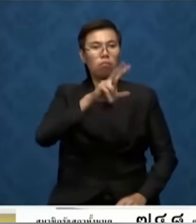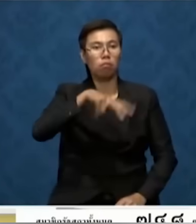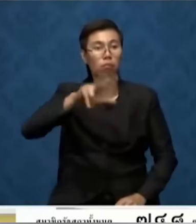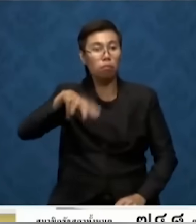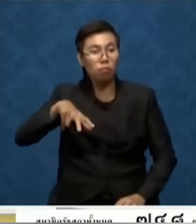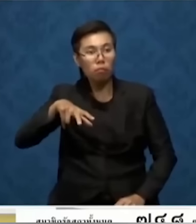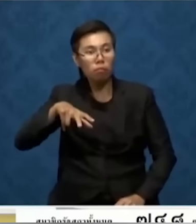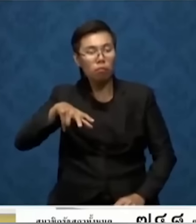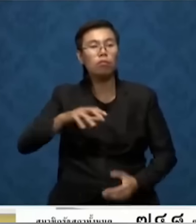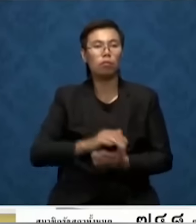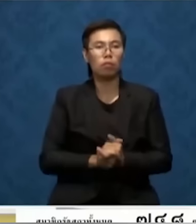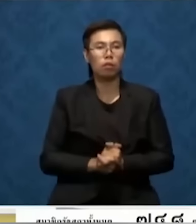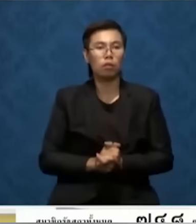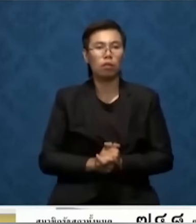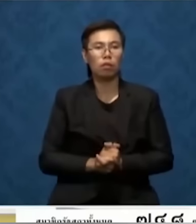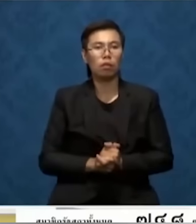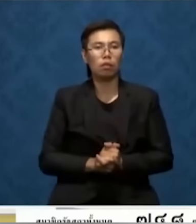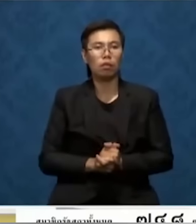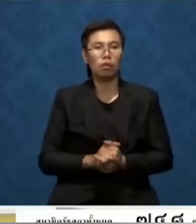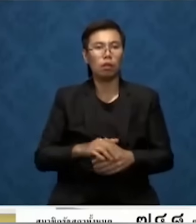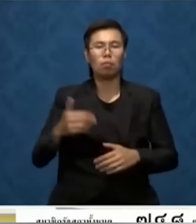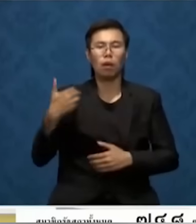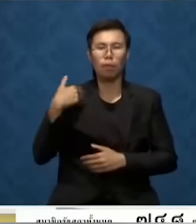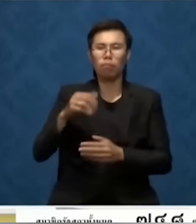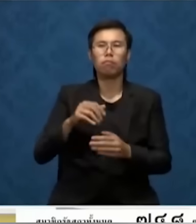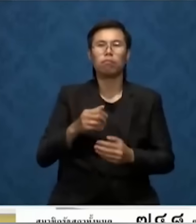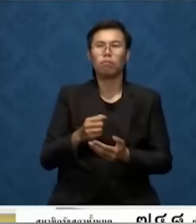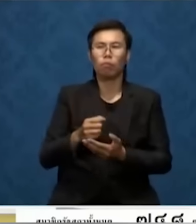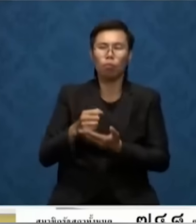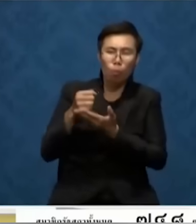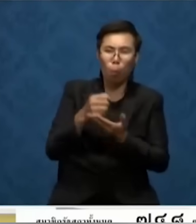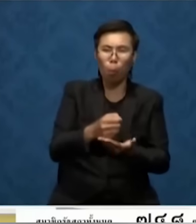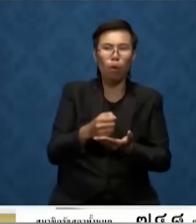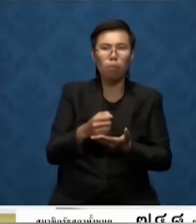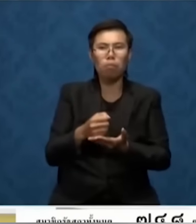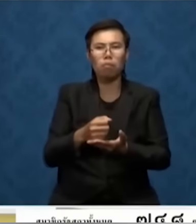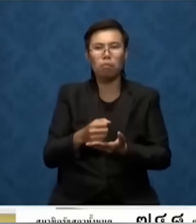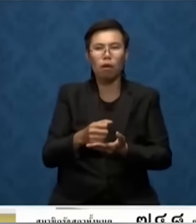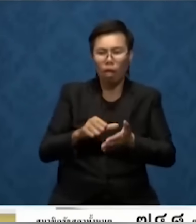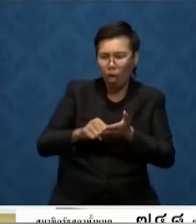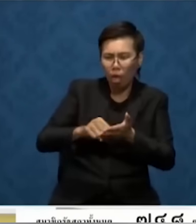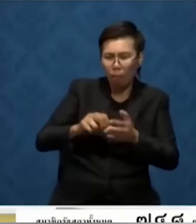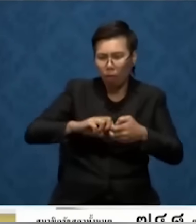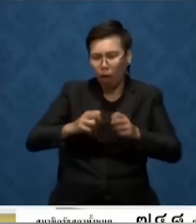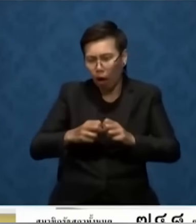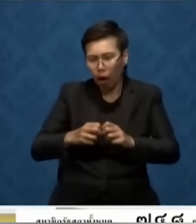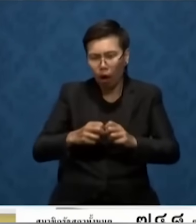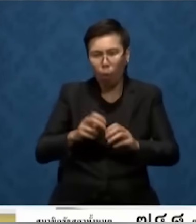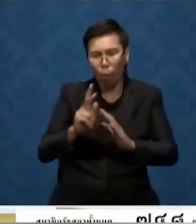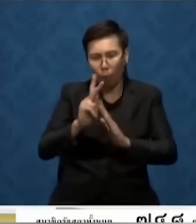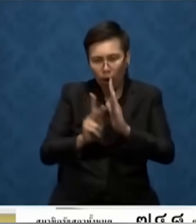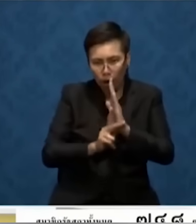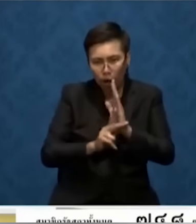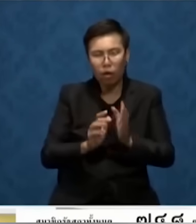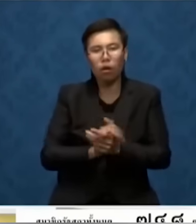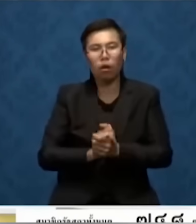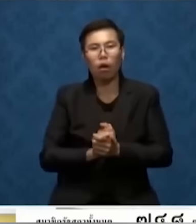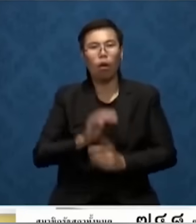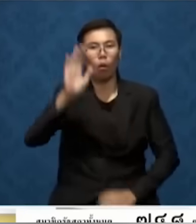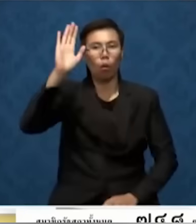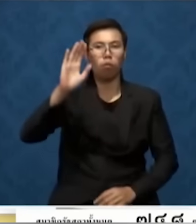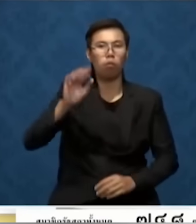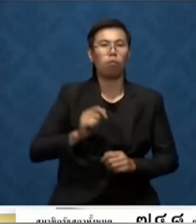ยครับที่จะลดเพดานหรือถอยในการแก้กฎหมายมาตรานี้